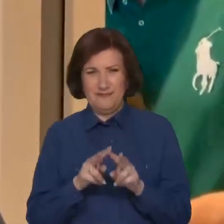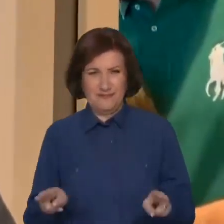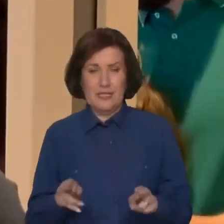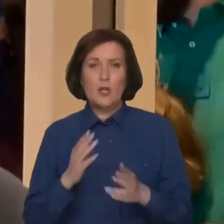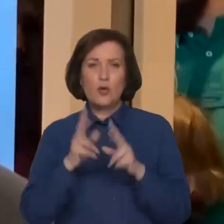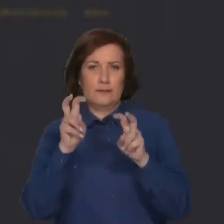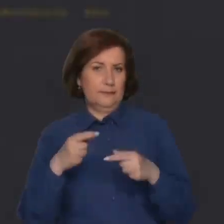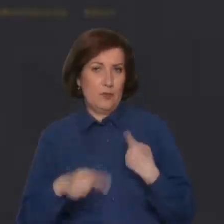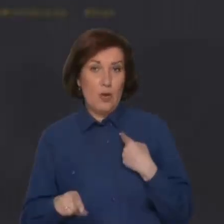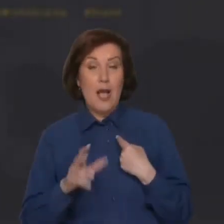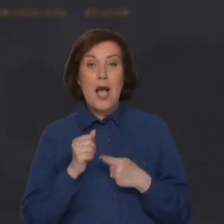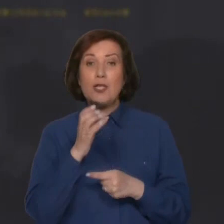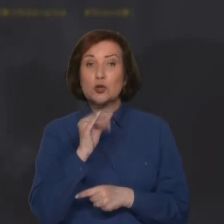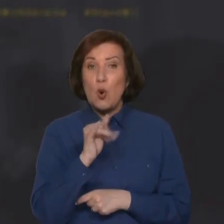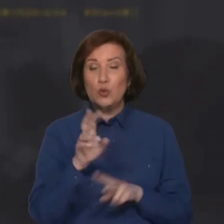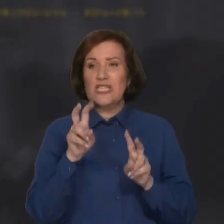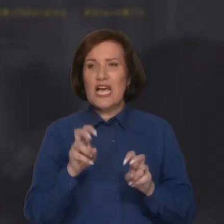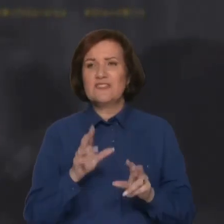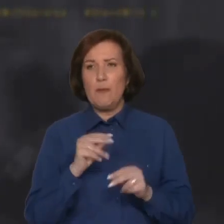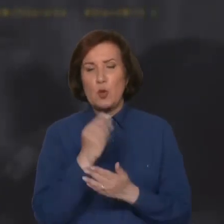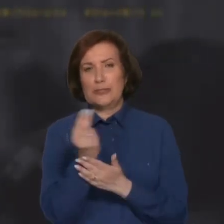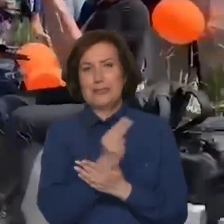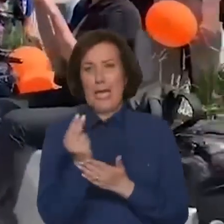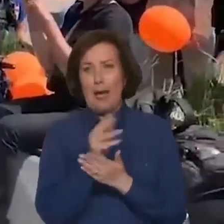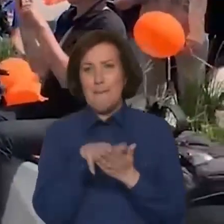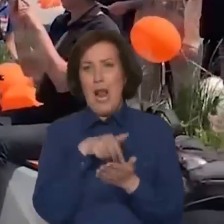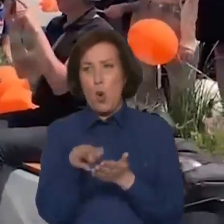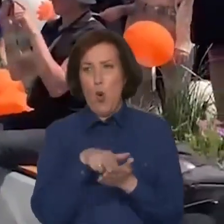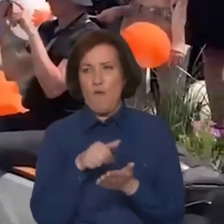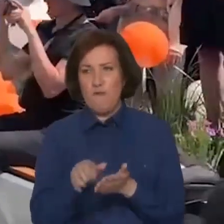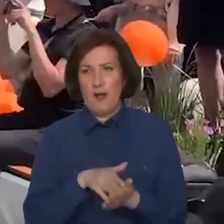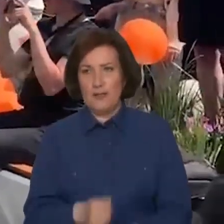іншими назвами. А на соусах назви просто позамальовували.